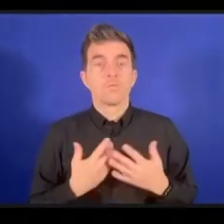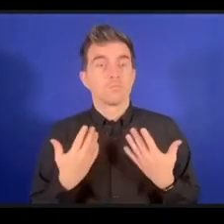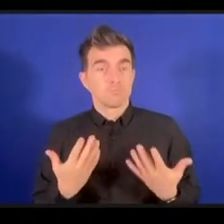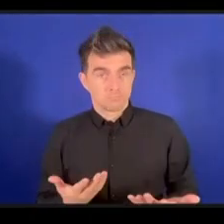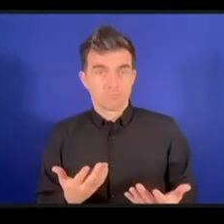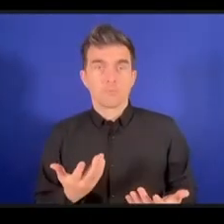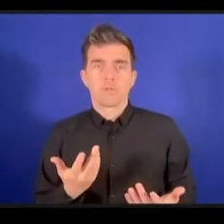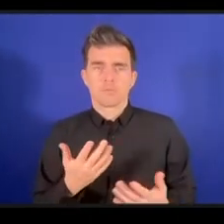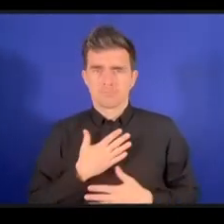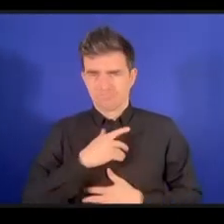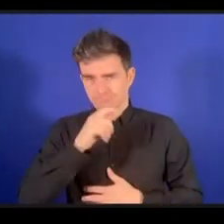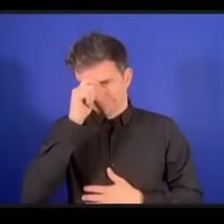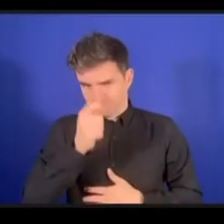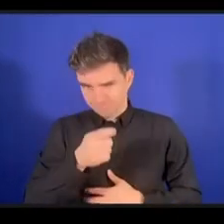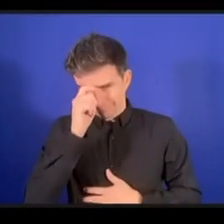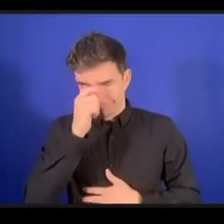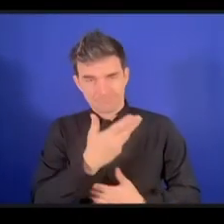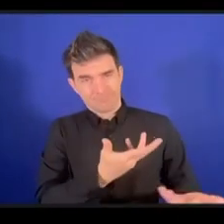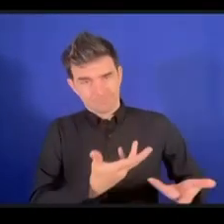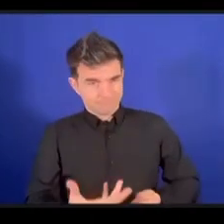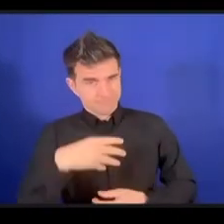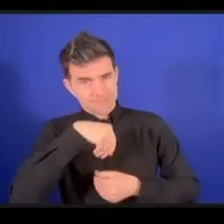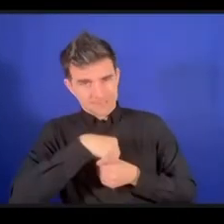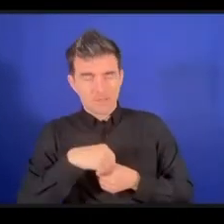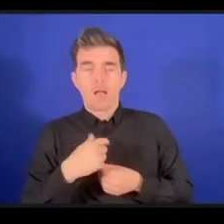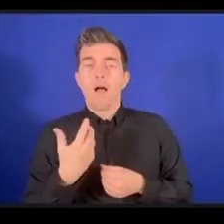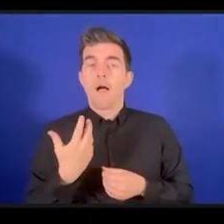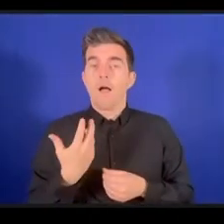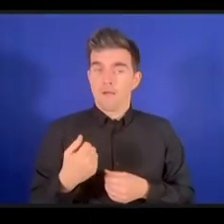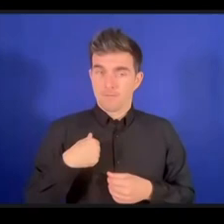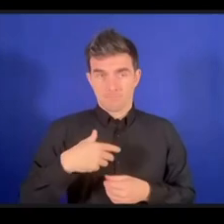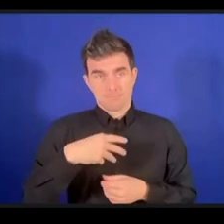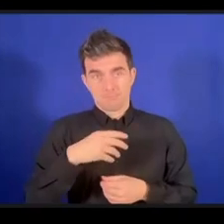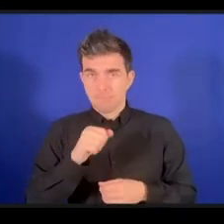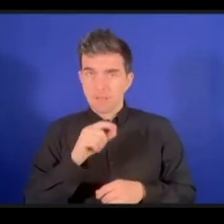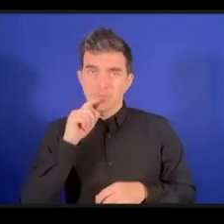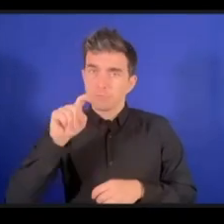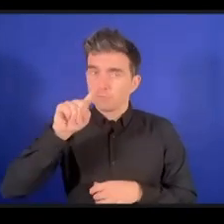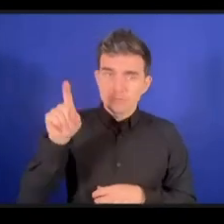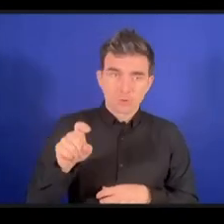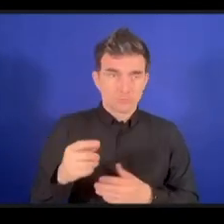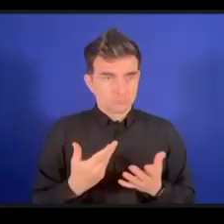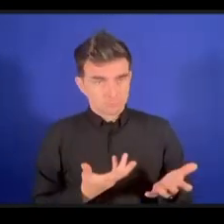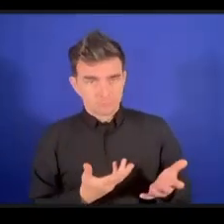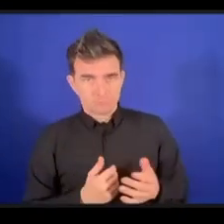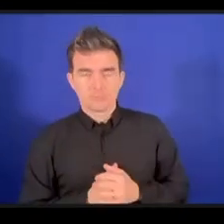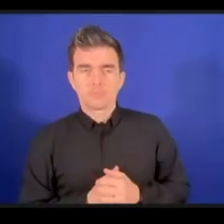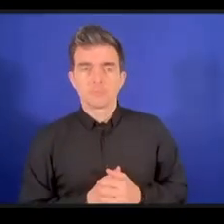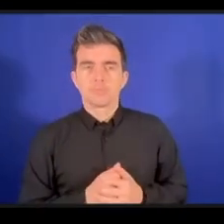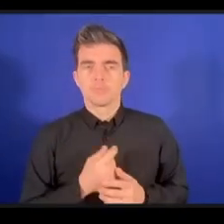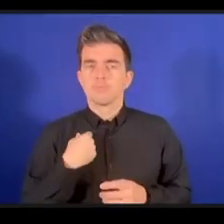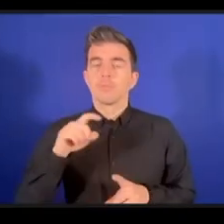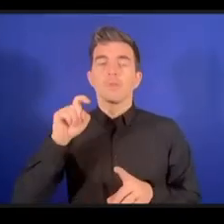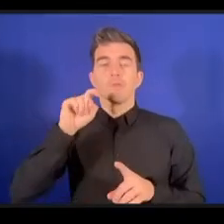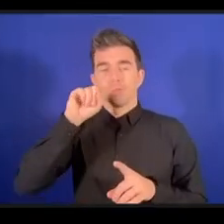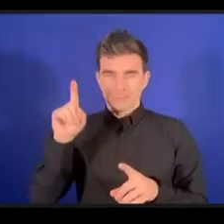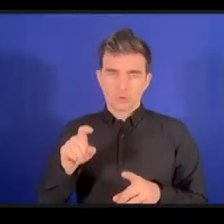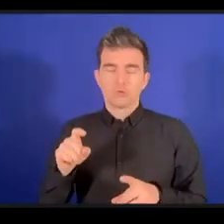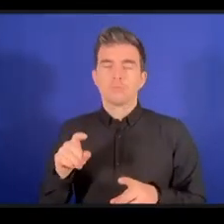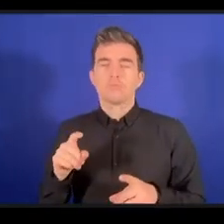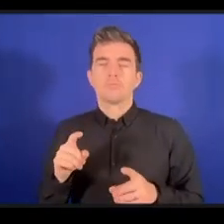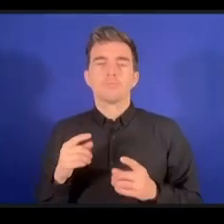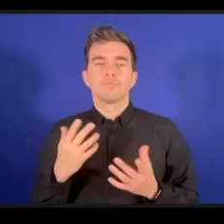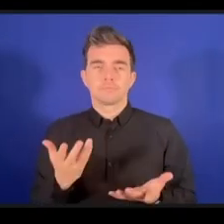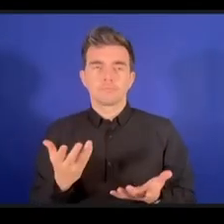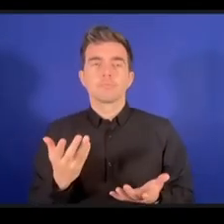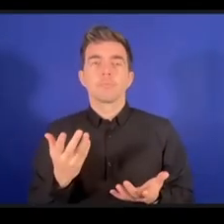问。这个问题是提给。是毕业或者是在座任何一位想回答